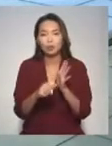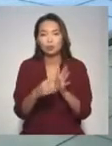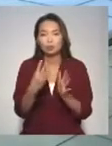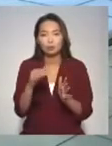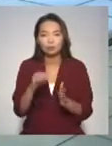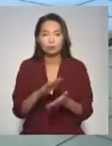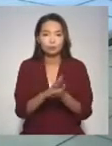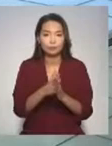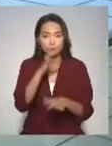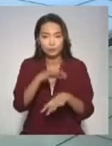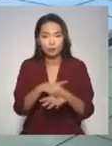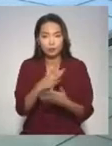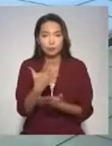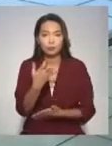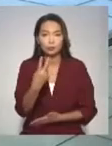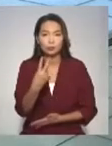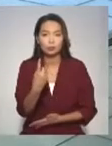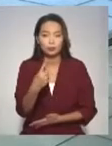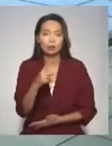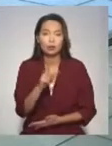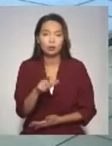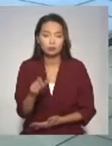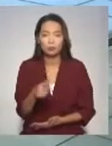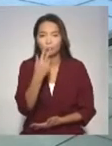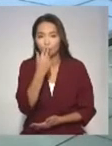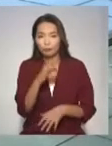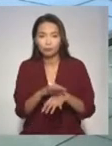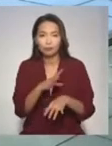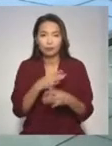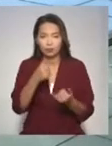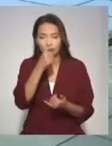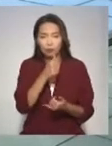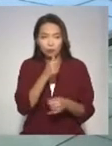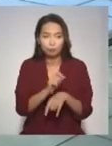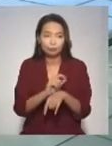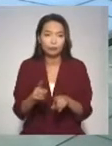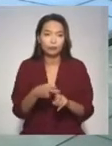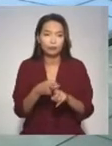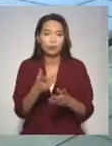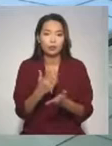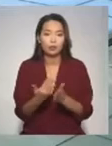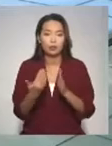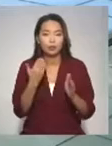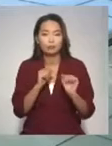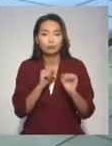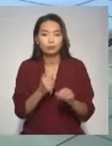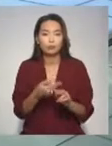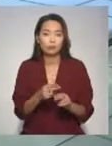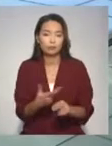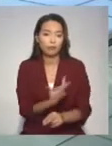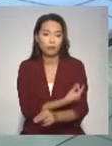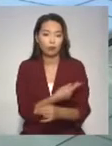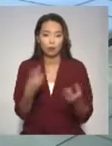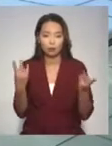тұмаумен 521 адам ауырған. Қазан сәуір айлары тұмаудың өршитін уақыты. Мамандар аурудың алдын алудың ең тиімді әдісі вакцинация